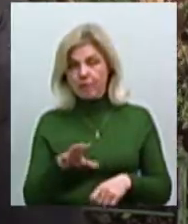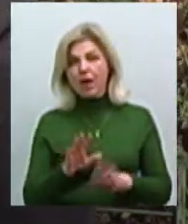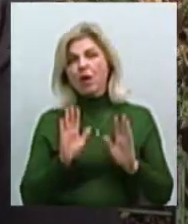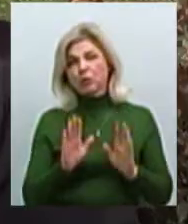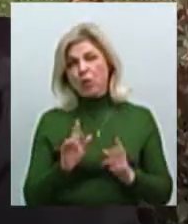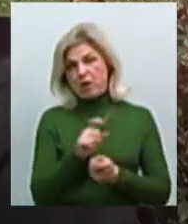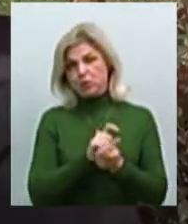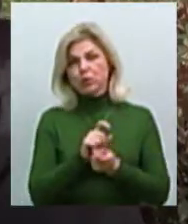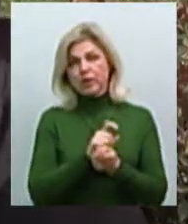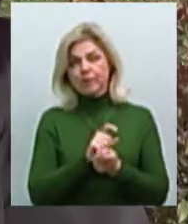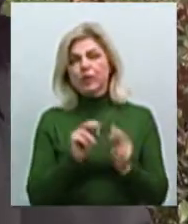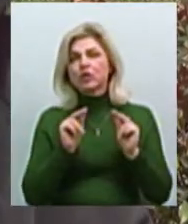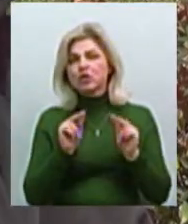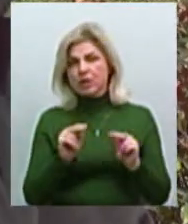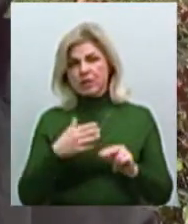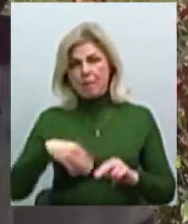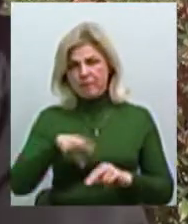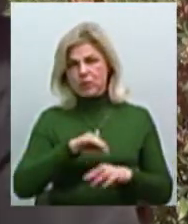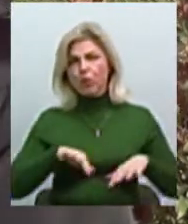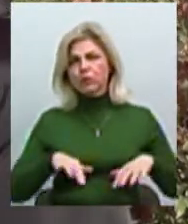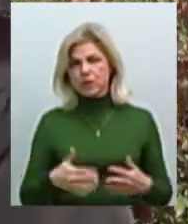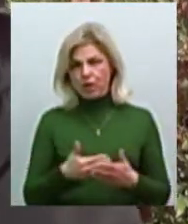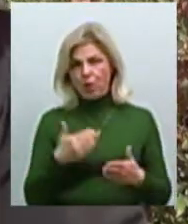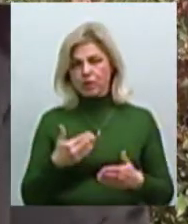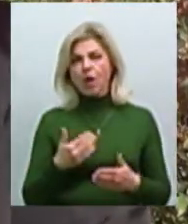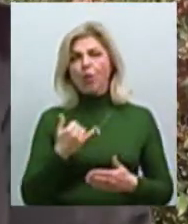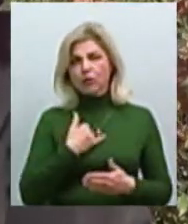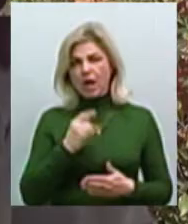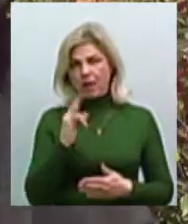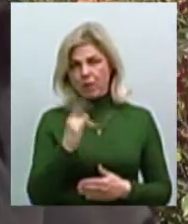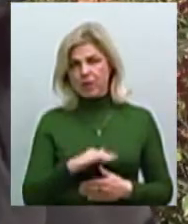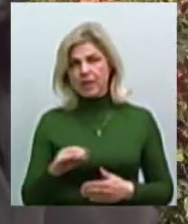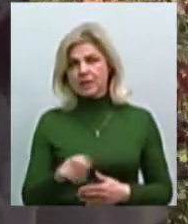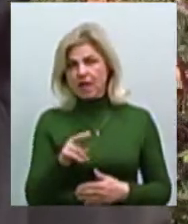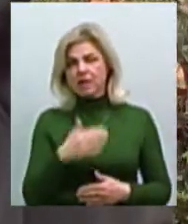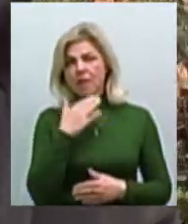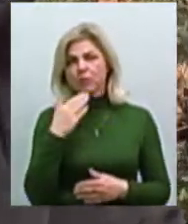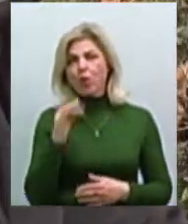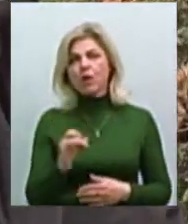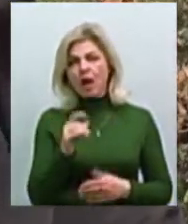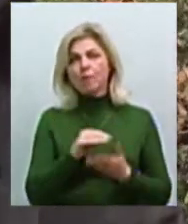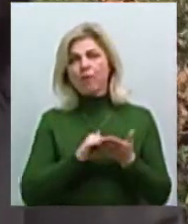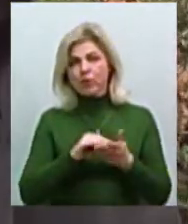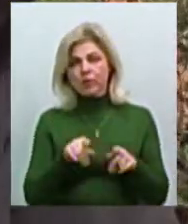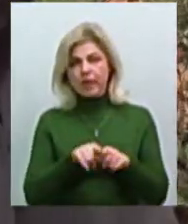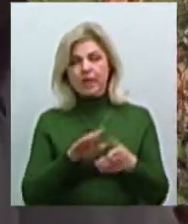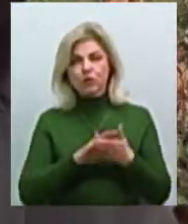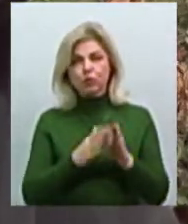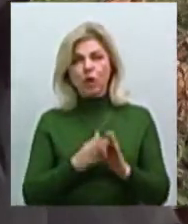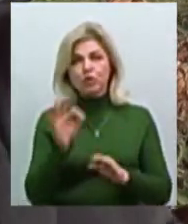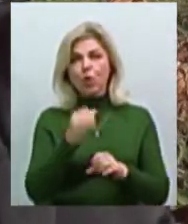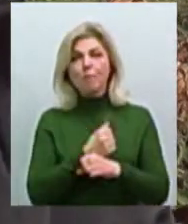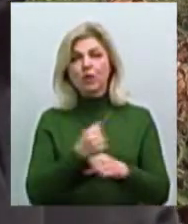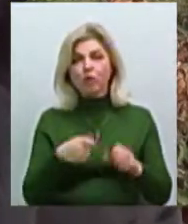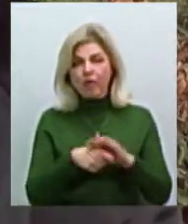чутки. Чесно, ми вже втомилися від цього. В нас дитина в садочку і вже багато разів повторювалися такі ситуації стосовно мінувань. Але